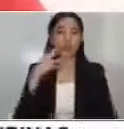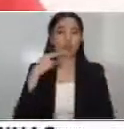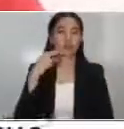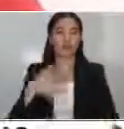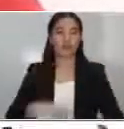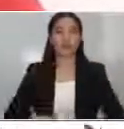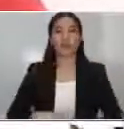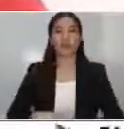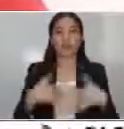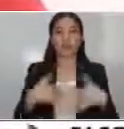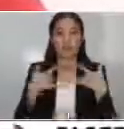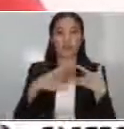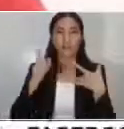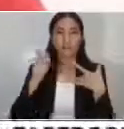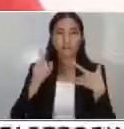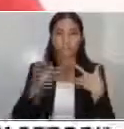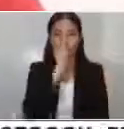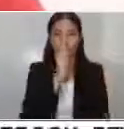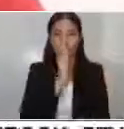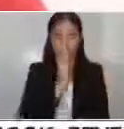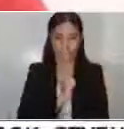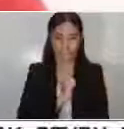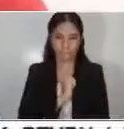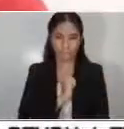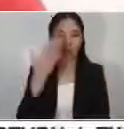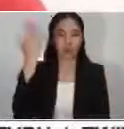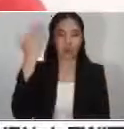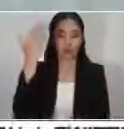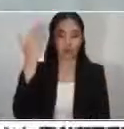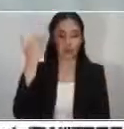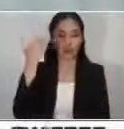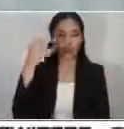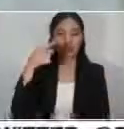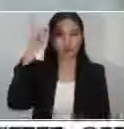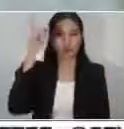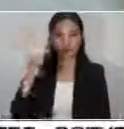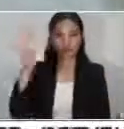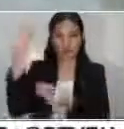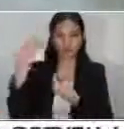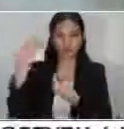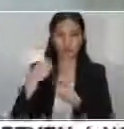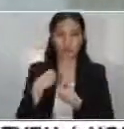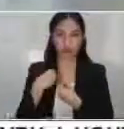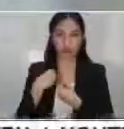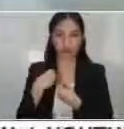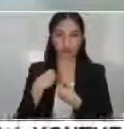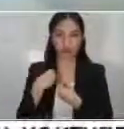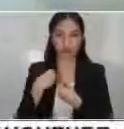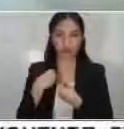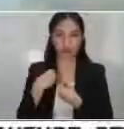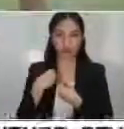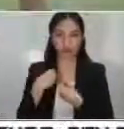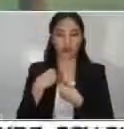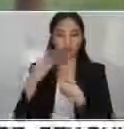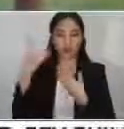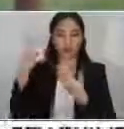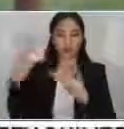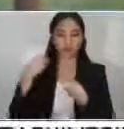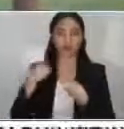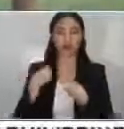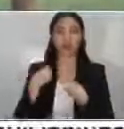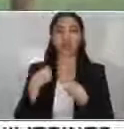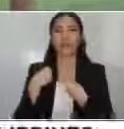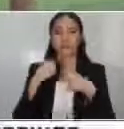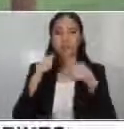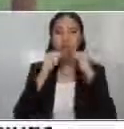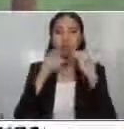pamilya na mabait, malalahanin na pagmahal. At si Bea na yung mga hindi sinuwerteng mga pamilya